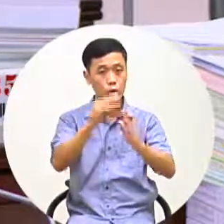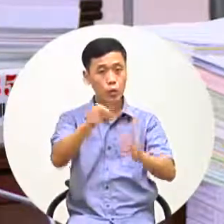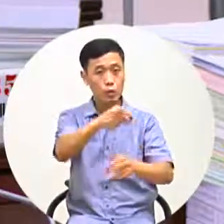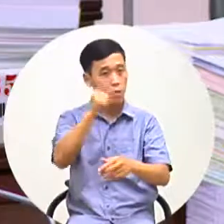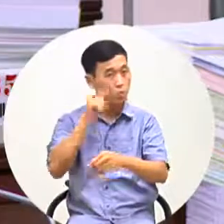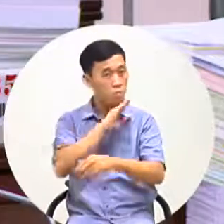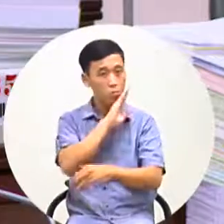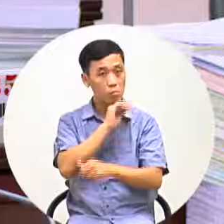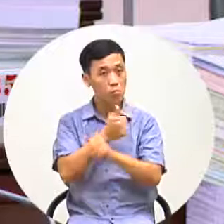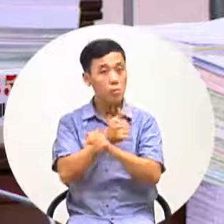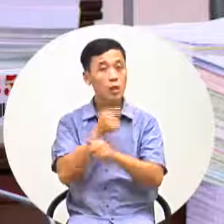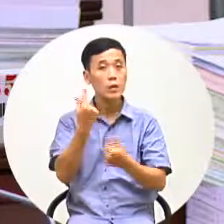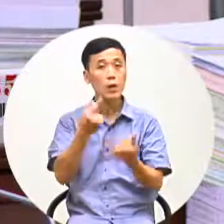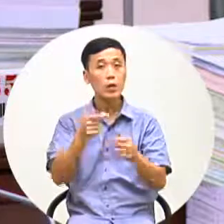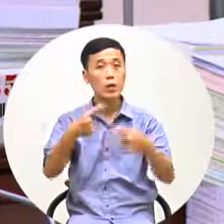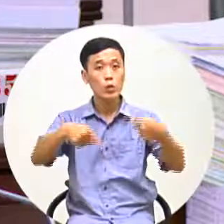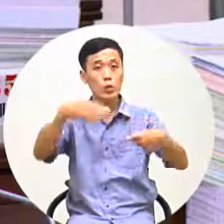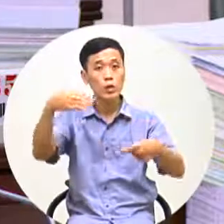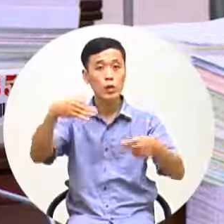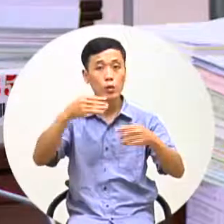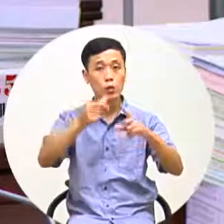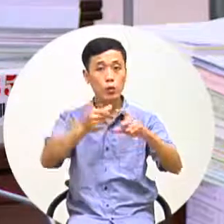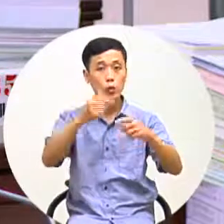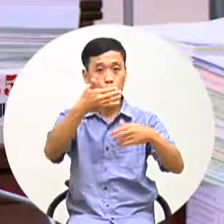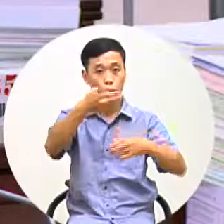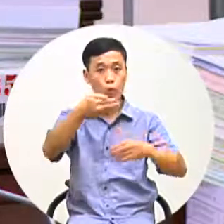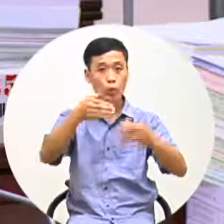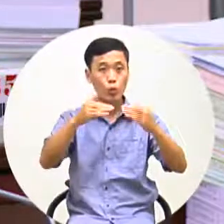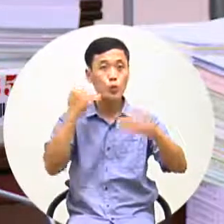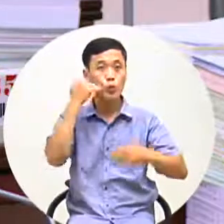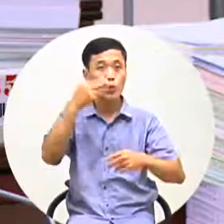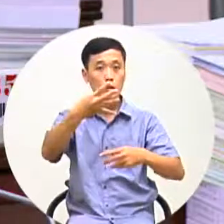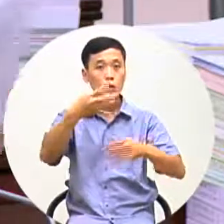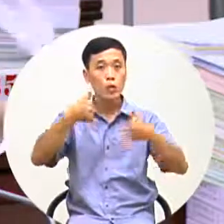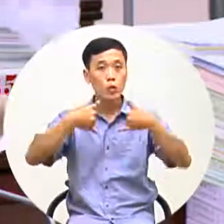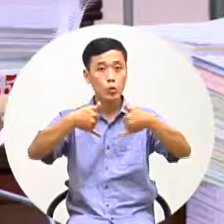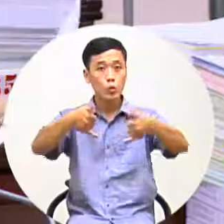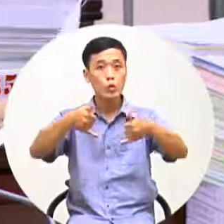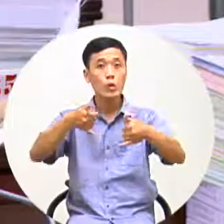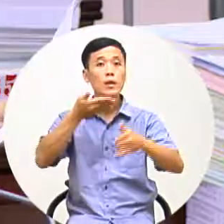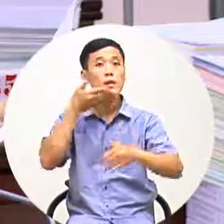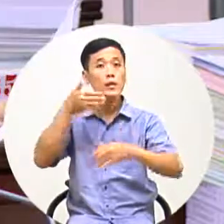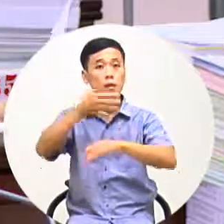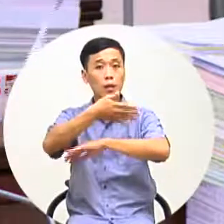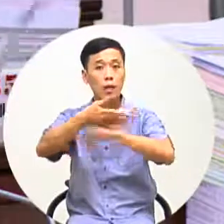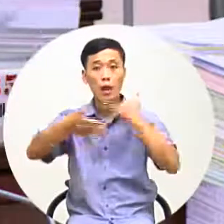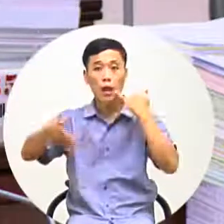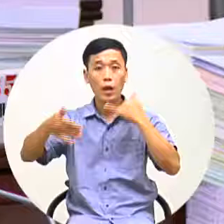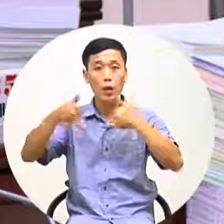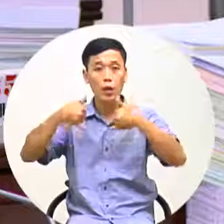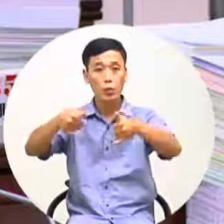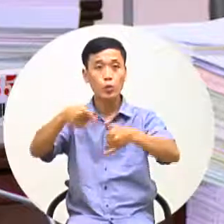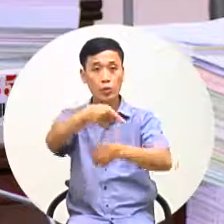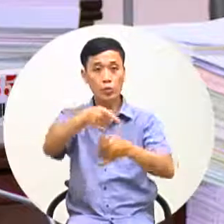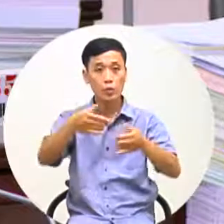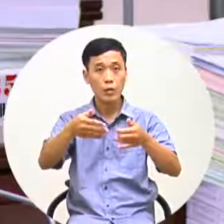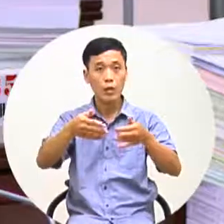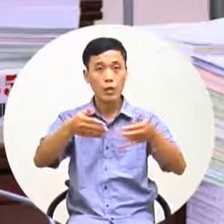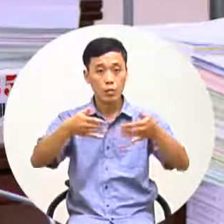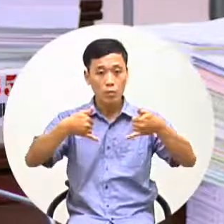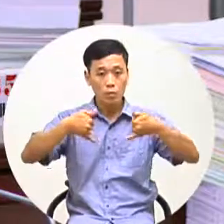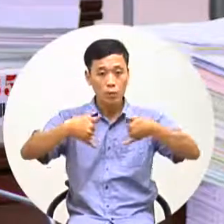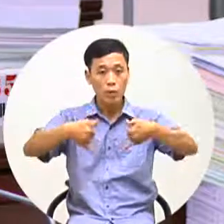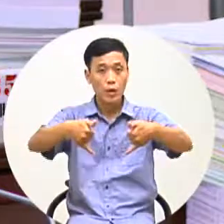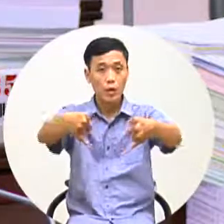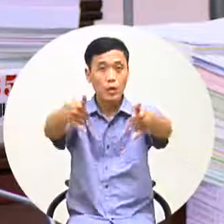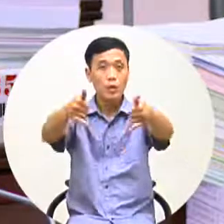四路，对青海路到永德街南北向归路，哈啊，这整条